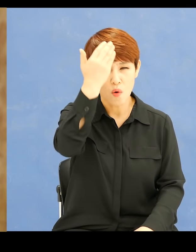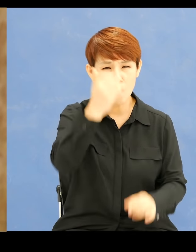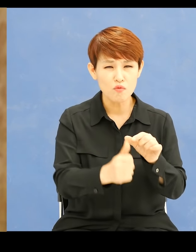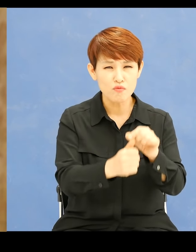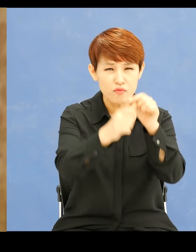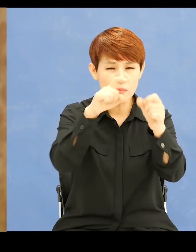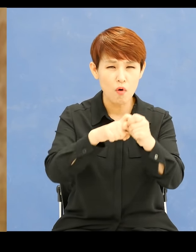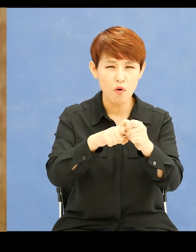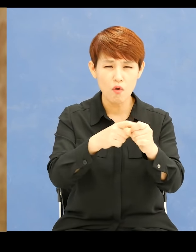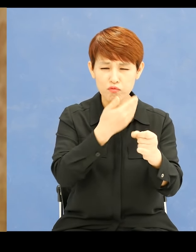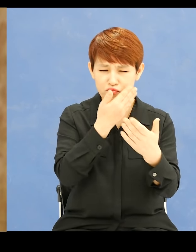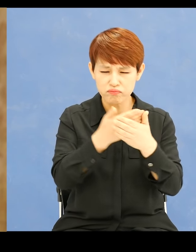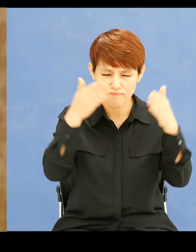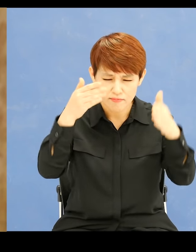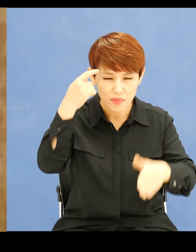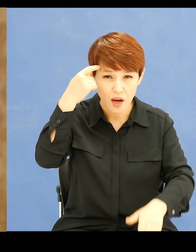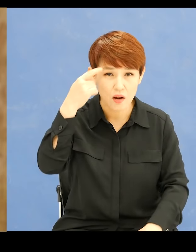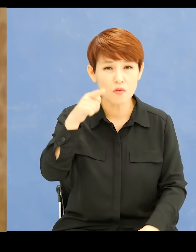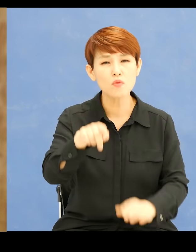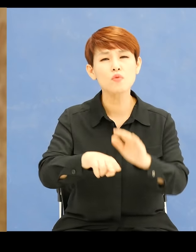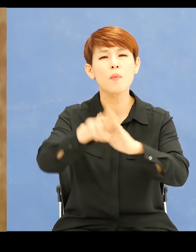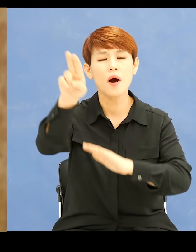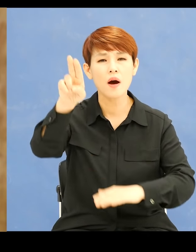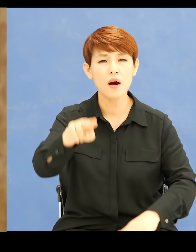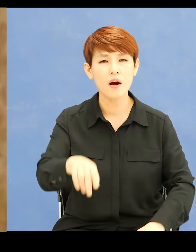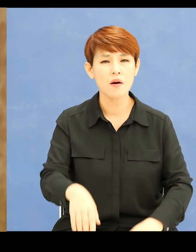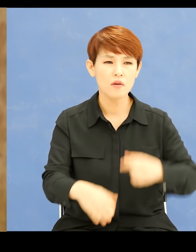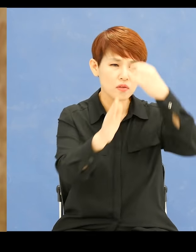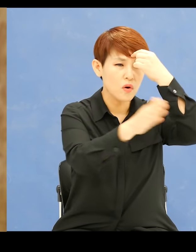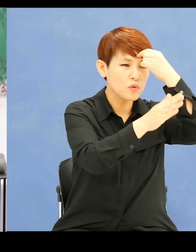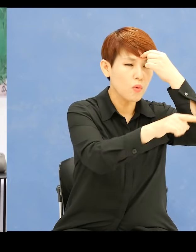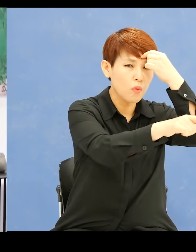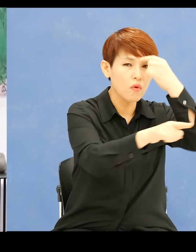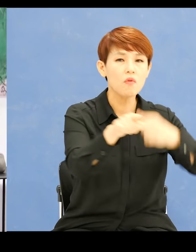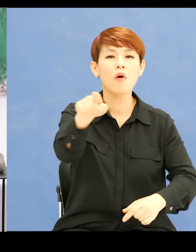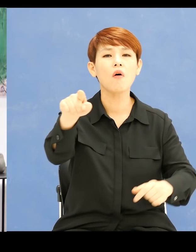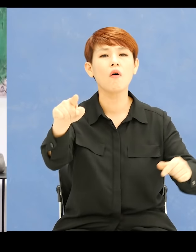되는 너는 도망가려고 하는데 네 생각에는 누구 수준이 높냐.